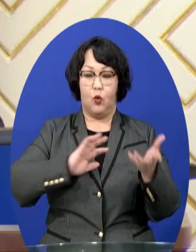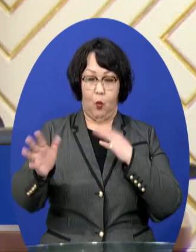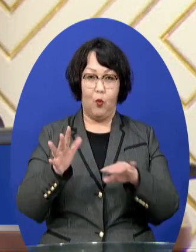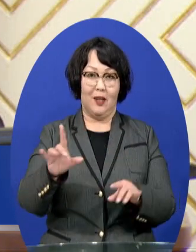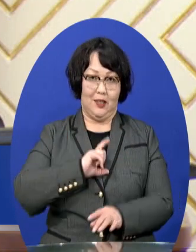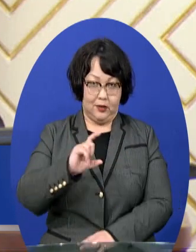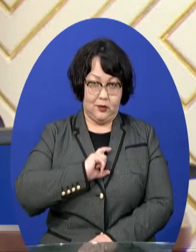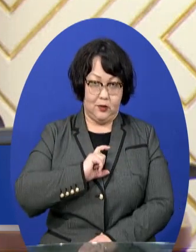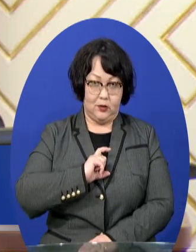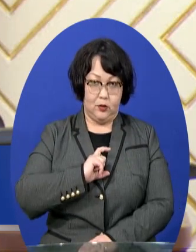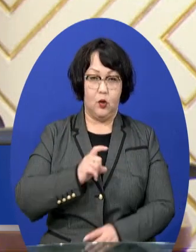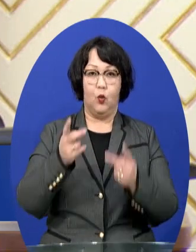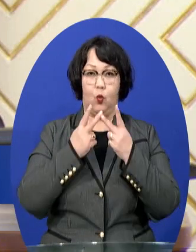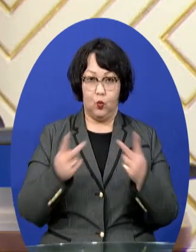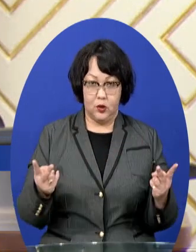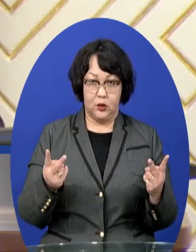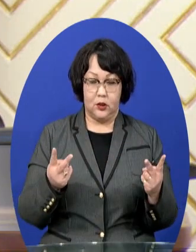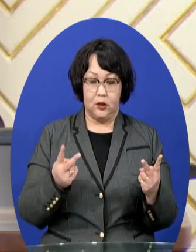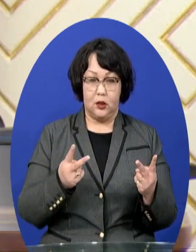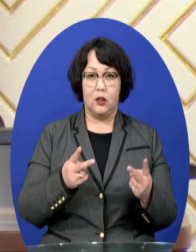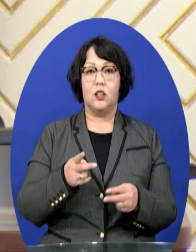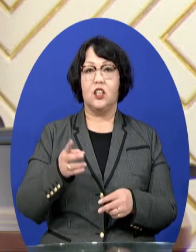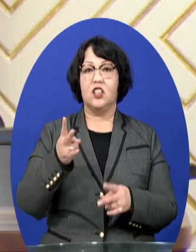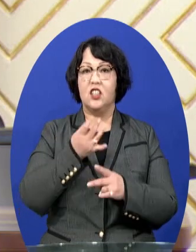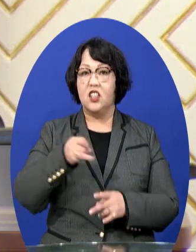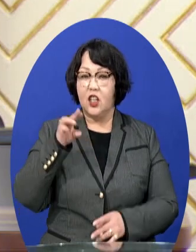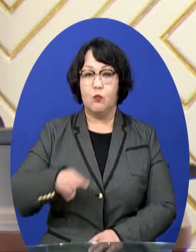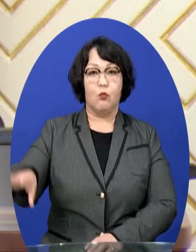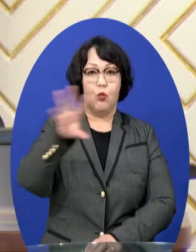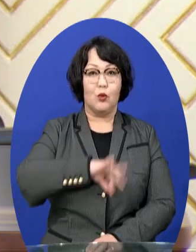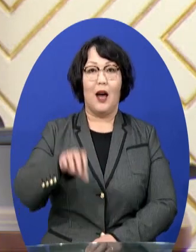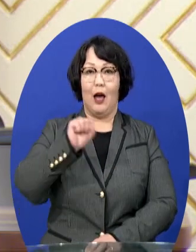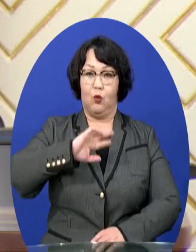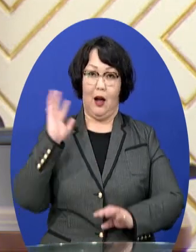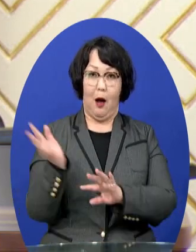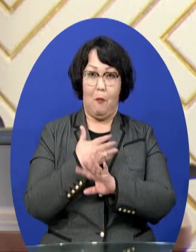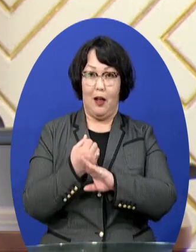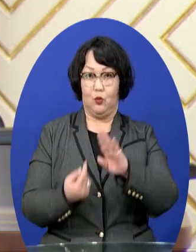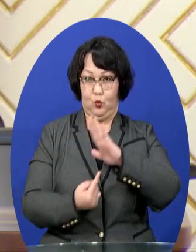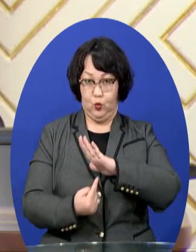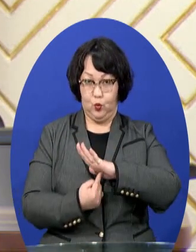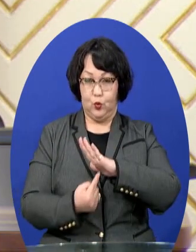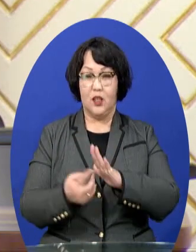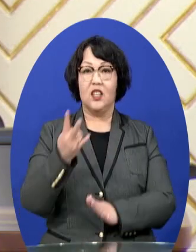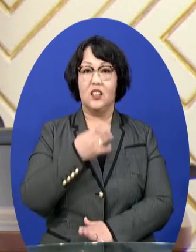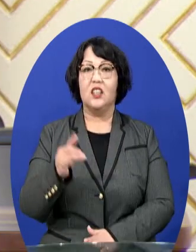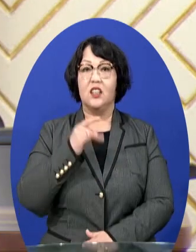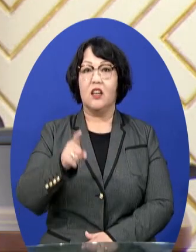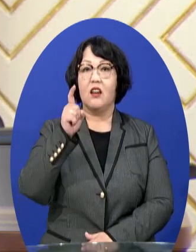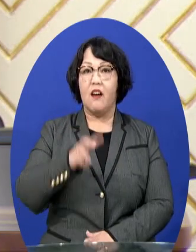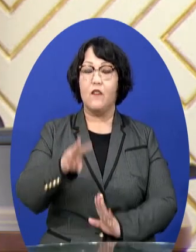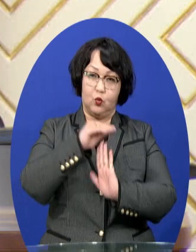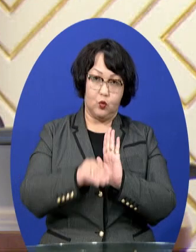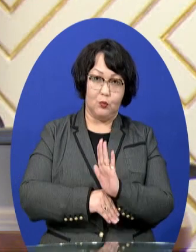эрхийг үндэсний болон нийтийн аюулгүй байдлын үүднээс, нийтийн хэв журмыг